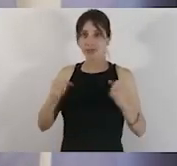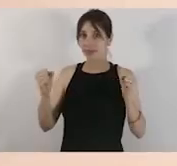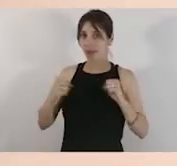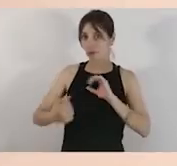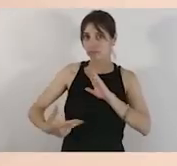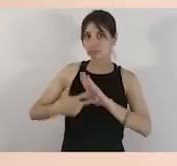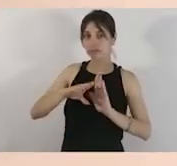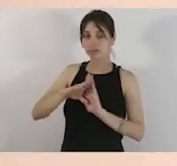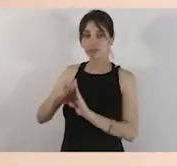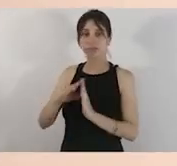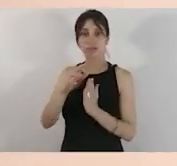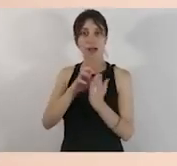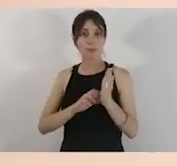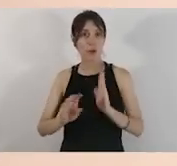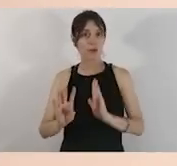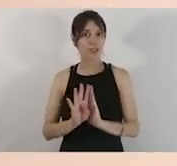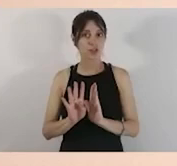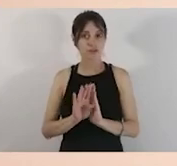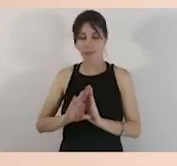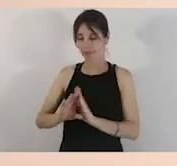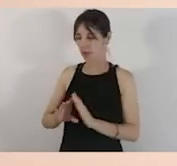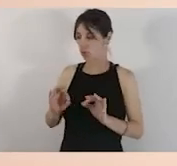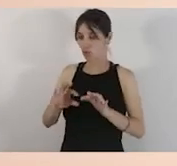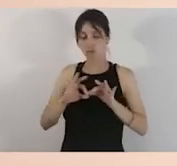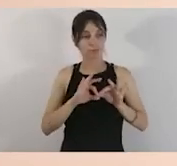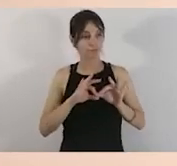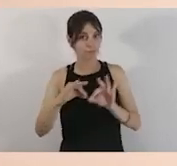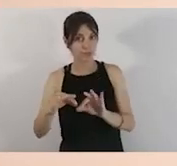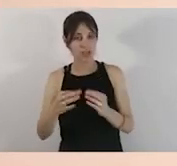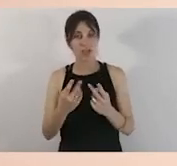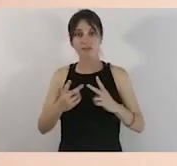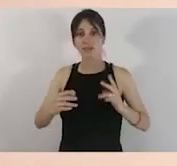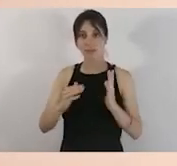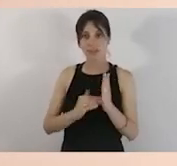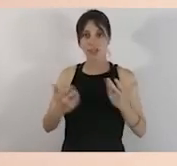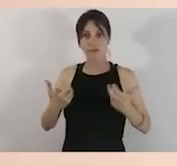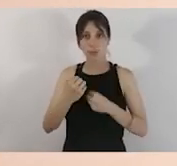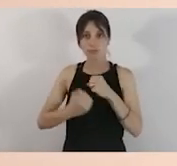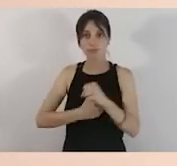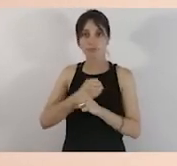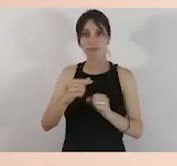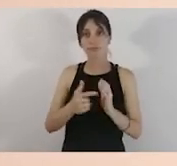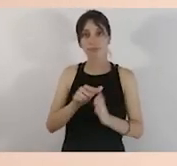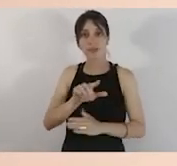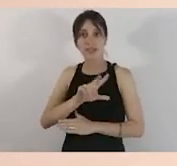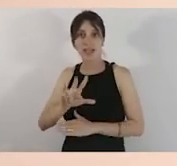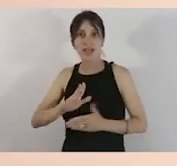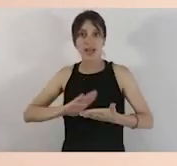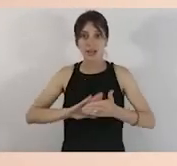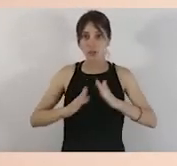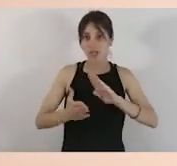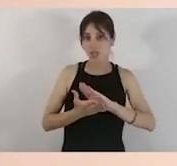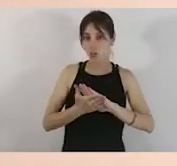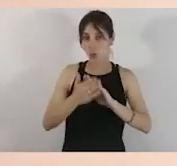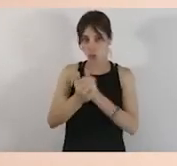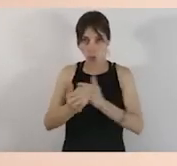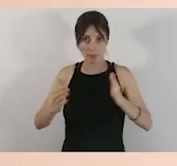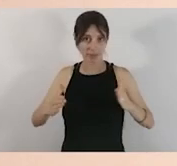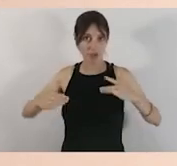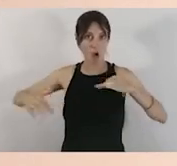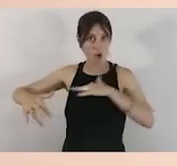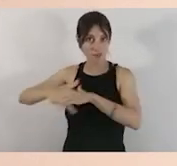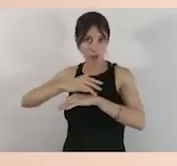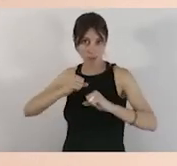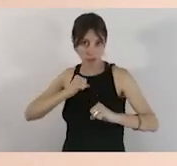Kahn. Donc, dans la continuité de ce que je viens de dire, vous savez que la ville de Marseille souhaite soutenir en 2023 les associations qui œuvrent dans le champ de l'environnement, je viens de vous le dire,